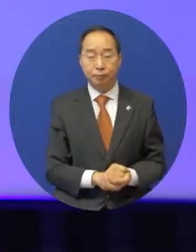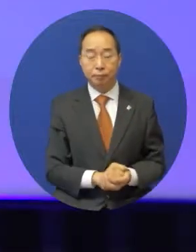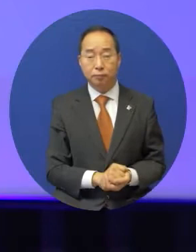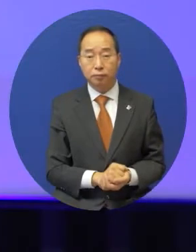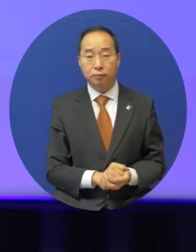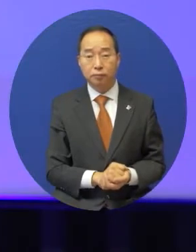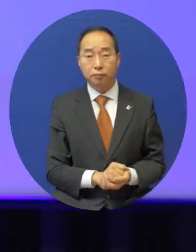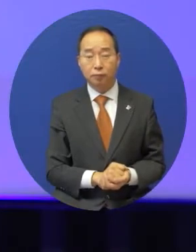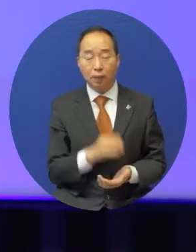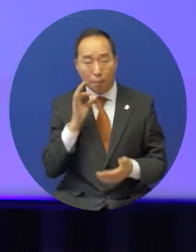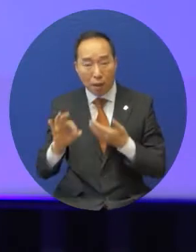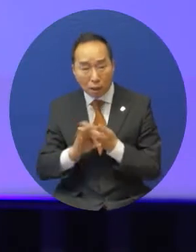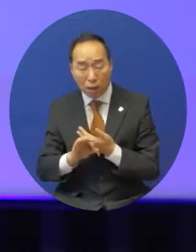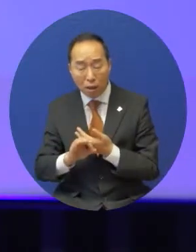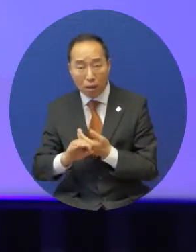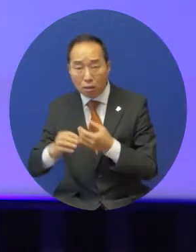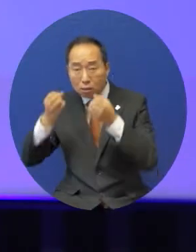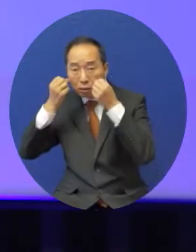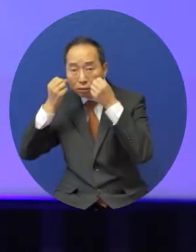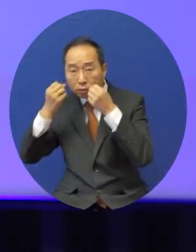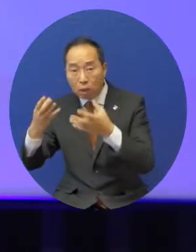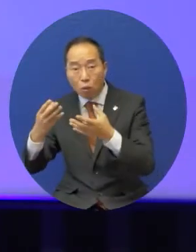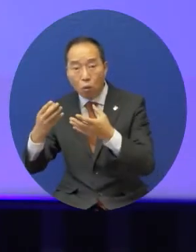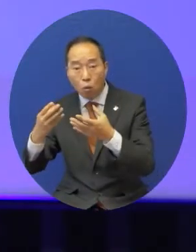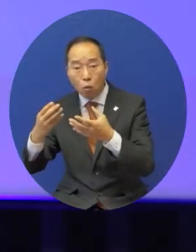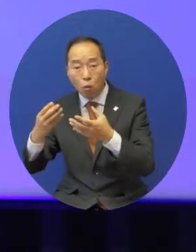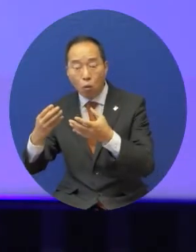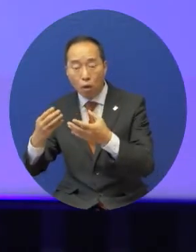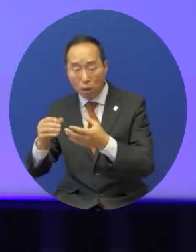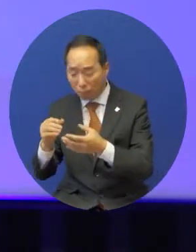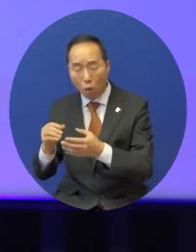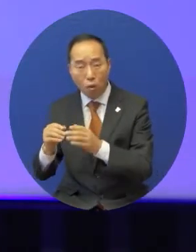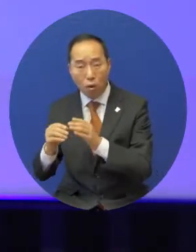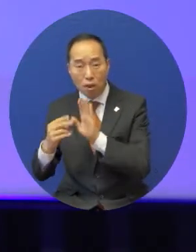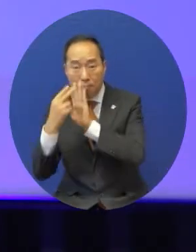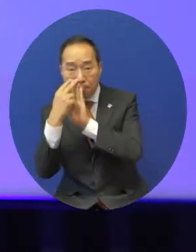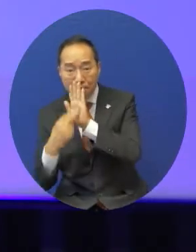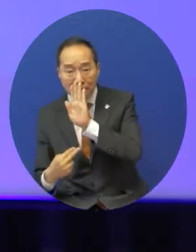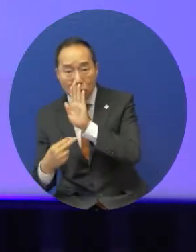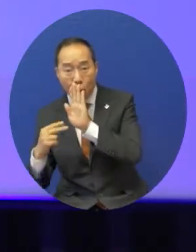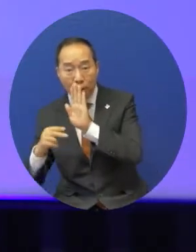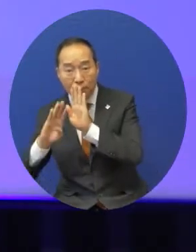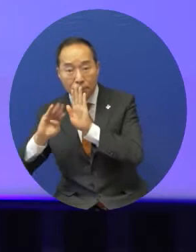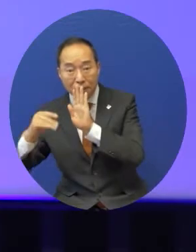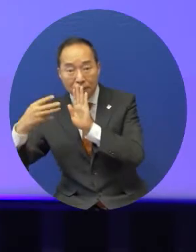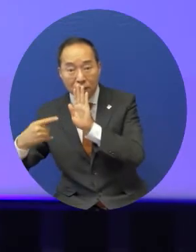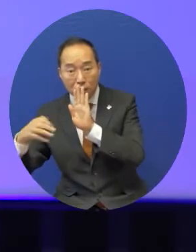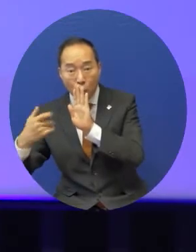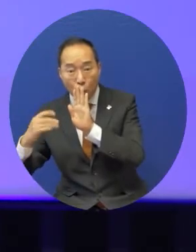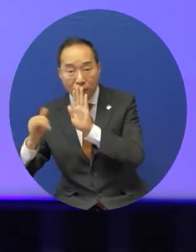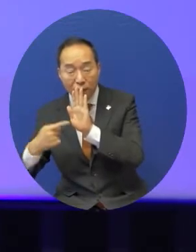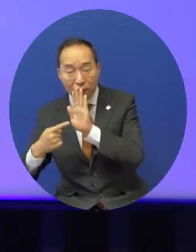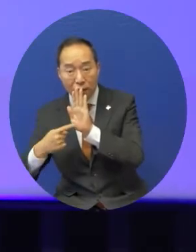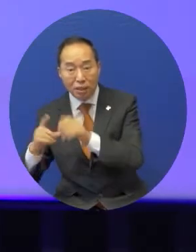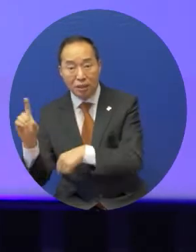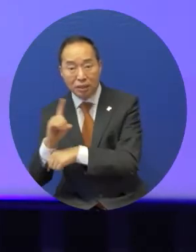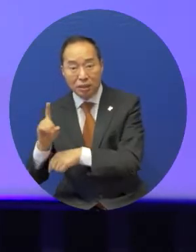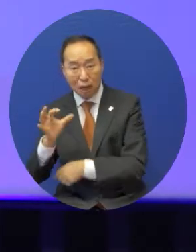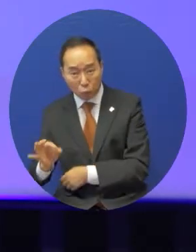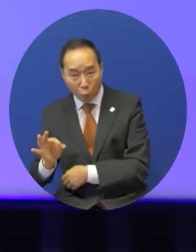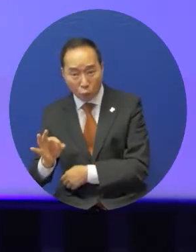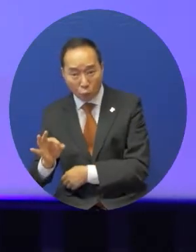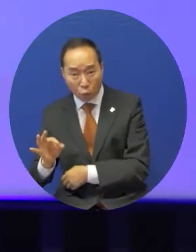근데 블록체인으로 인해서 새롭게 만들어낸 이런 비트코인과 같은 디지털